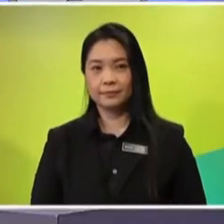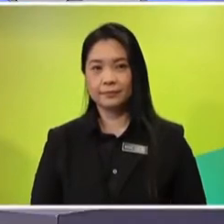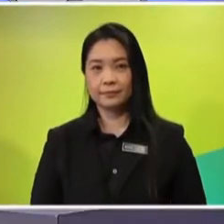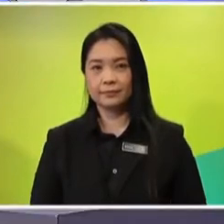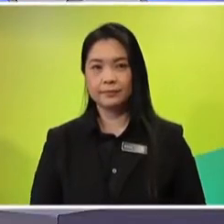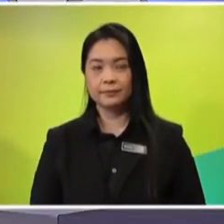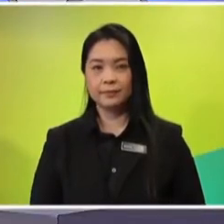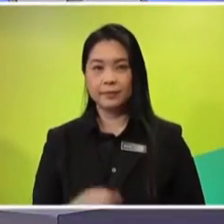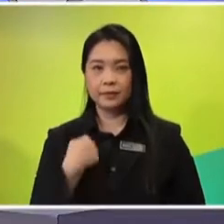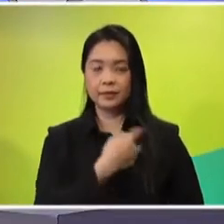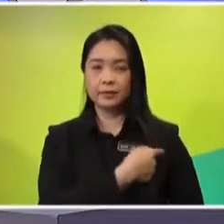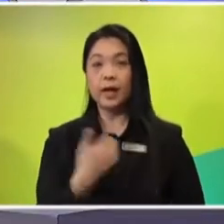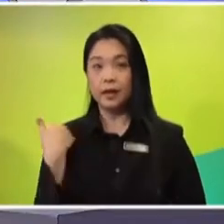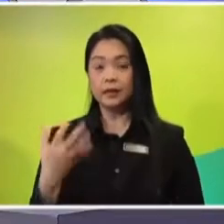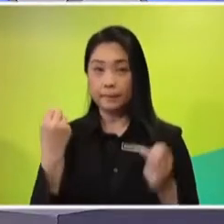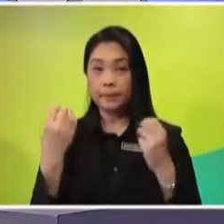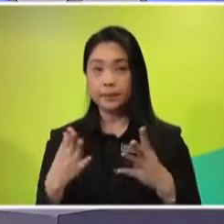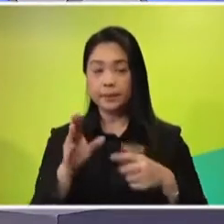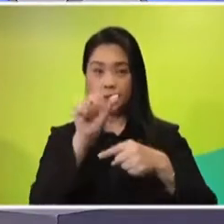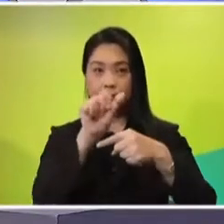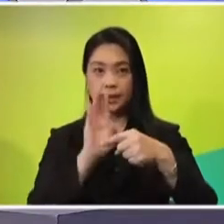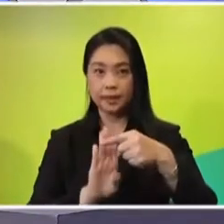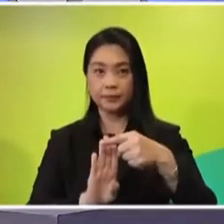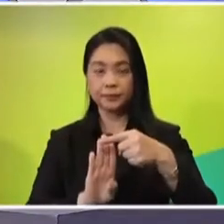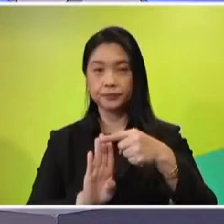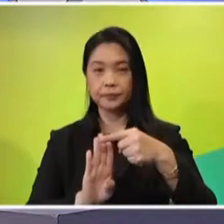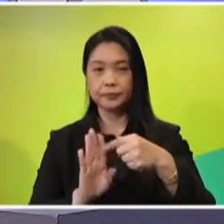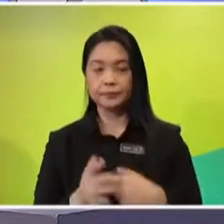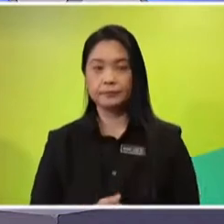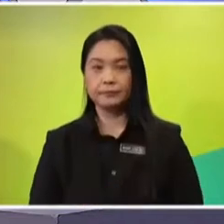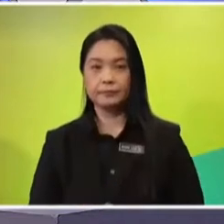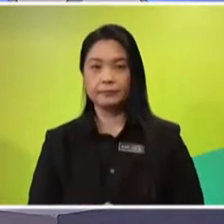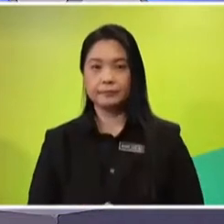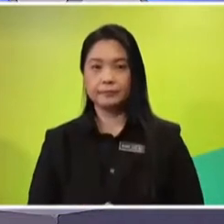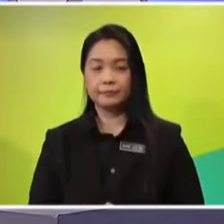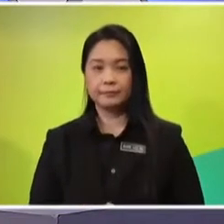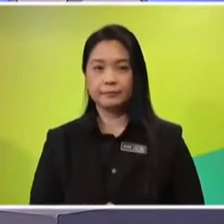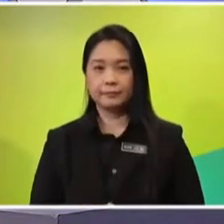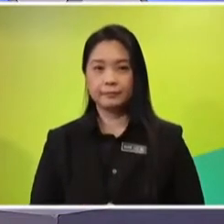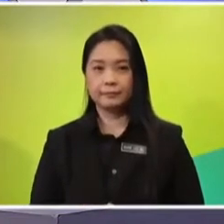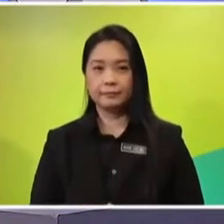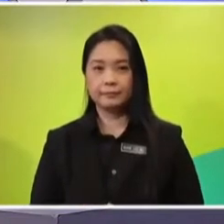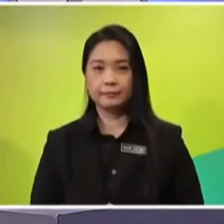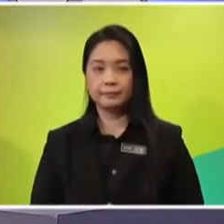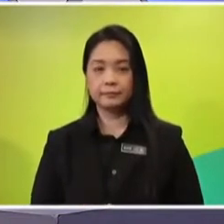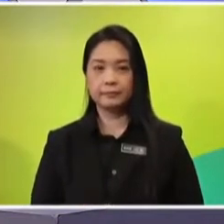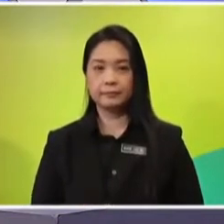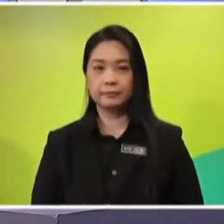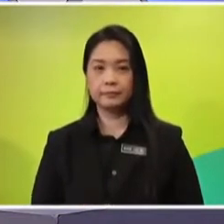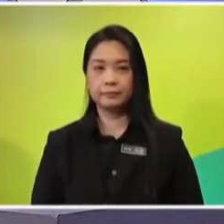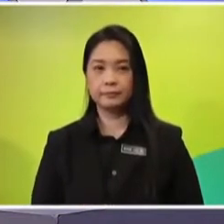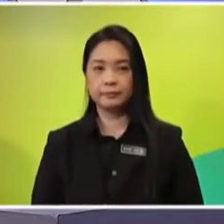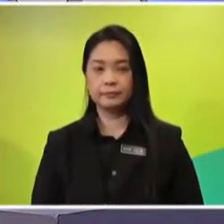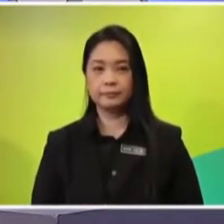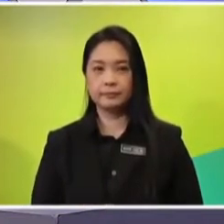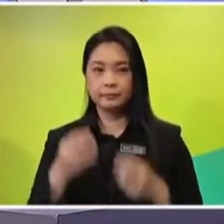kita ada banyak pecahan. Okay, cikgu ketepikan dulu boleh? Boleh, cikgu. Okey.